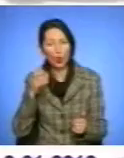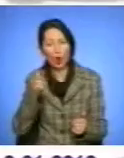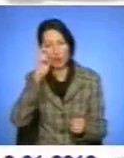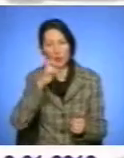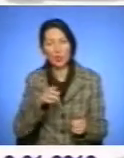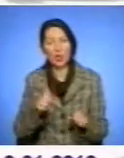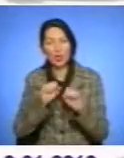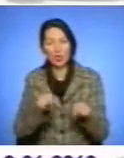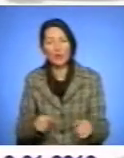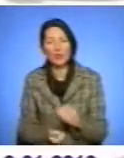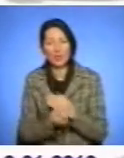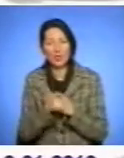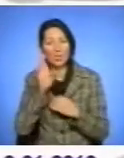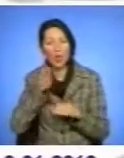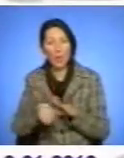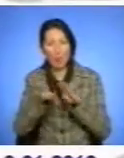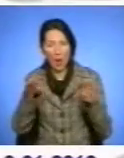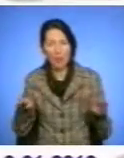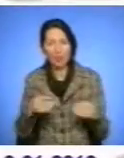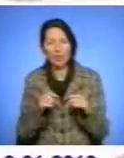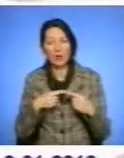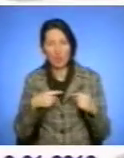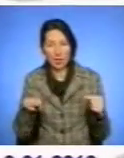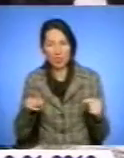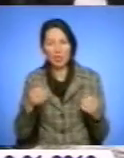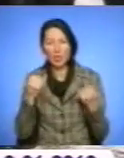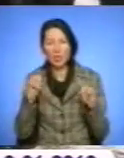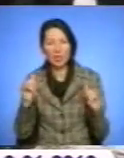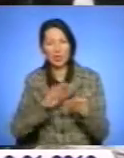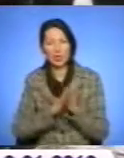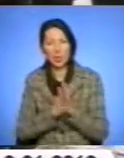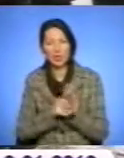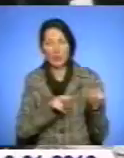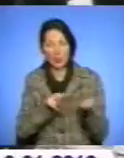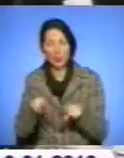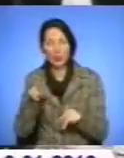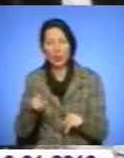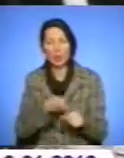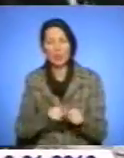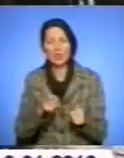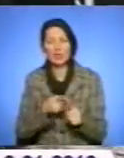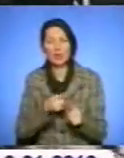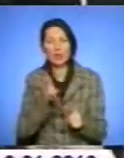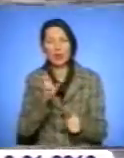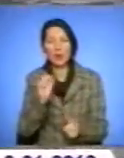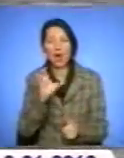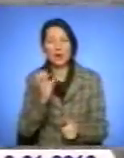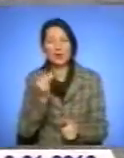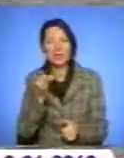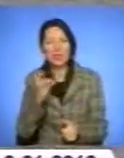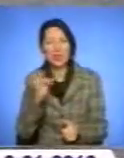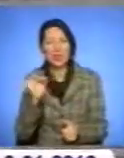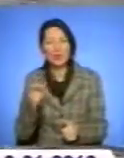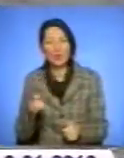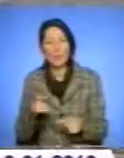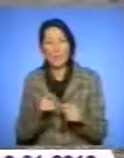інших надзвичайних ситуацій відстежуватимуть і там. Це називають басейновим принципом управління, який активно практикують у